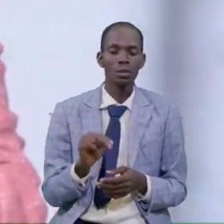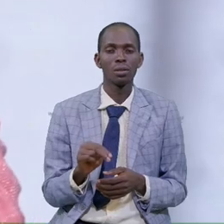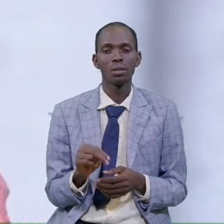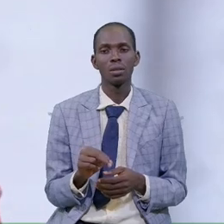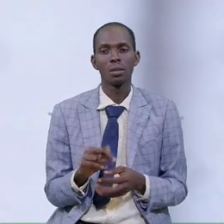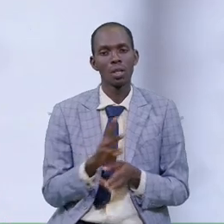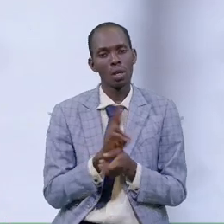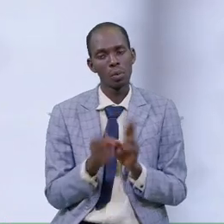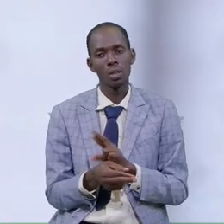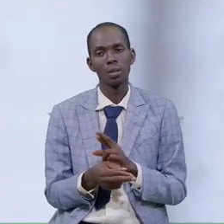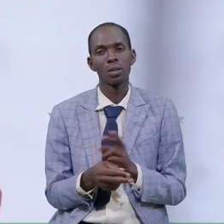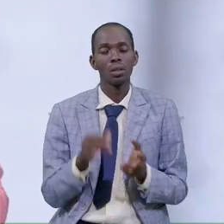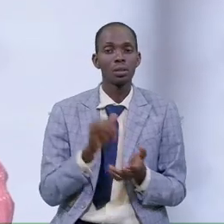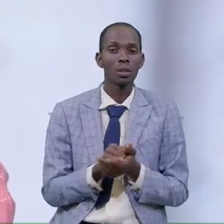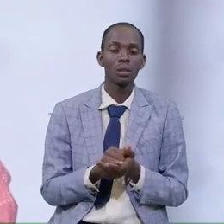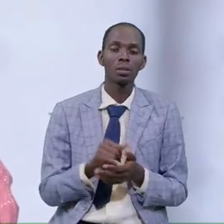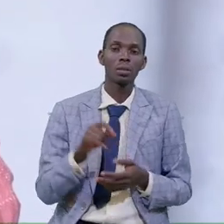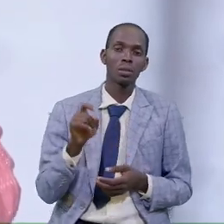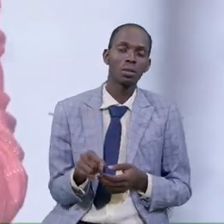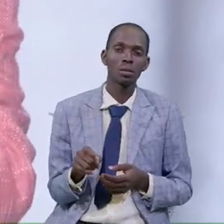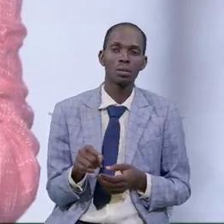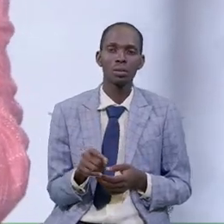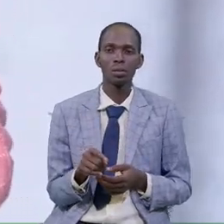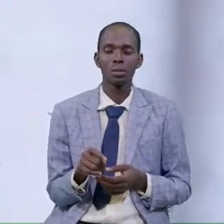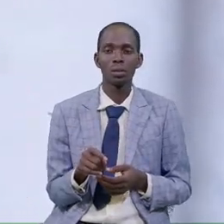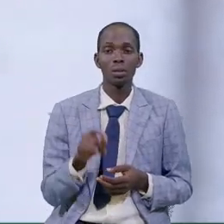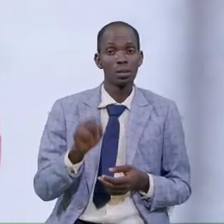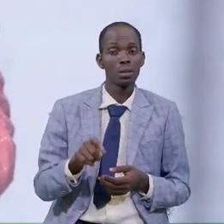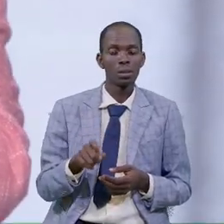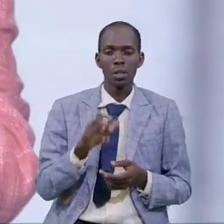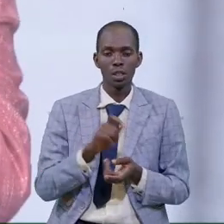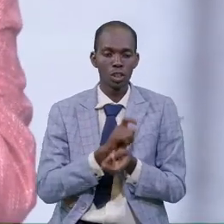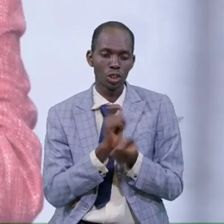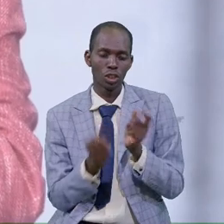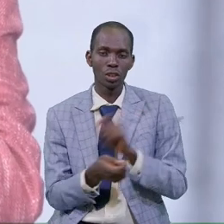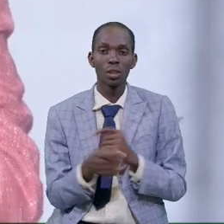Il faut un changement. Il faut